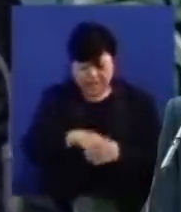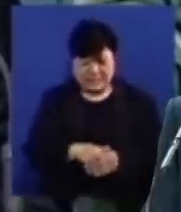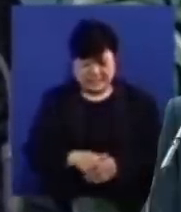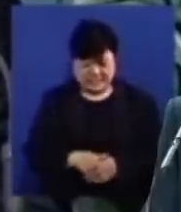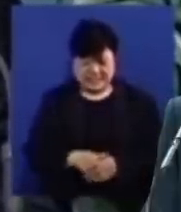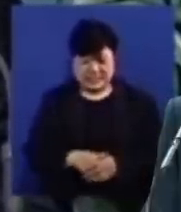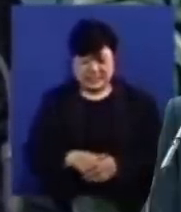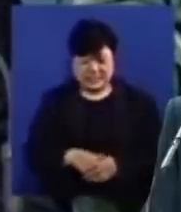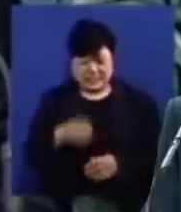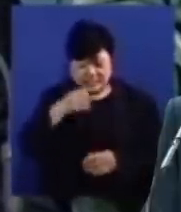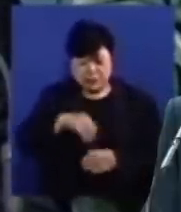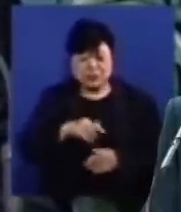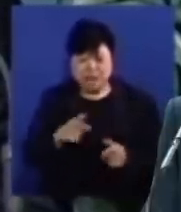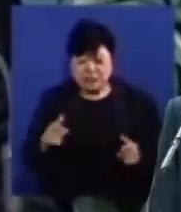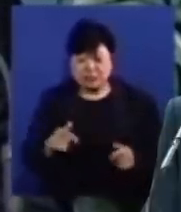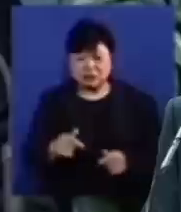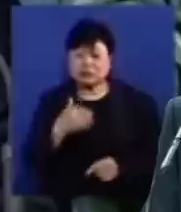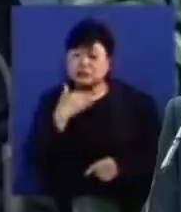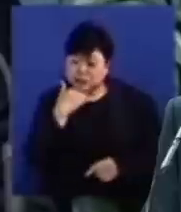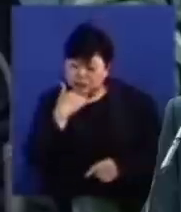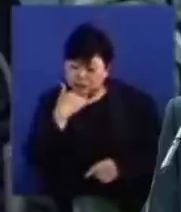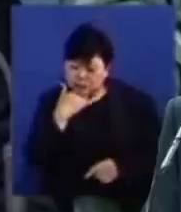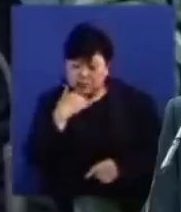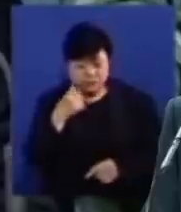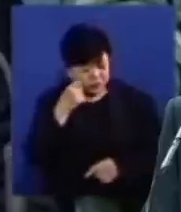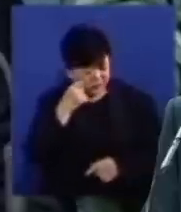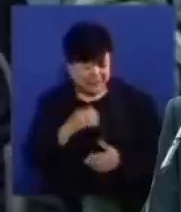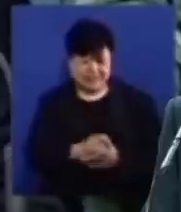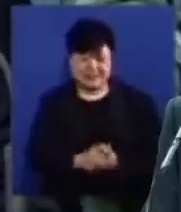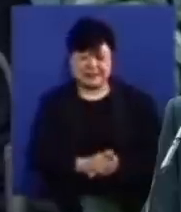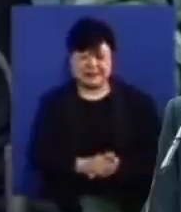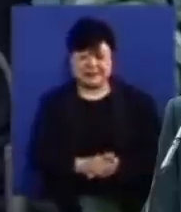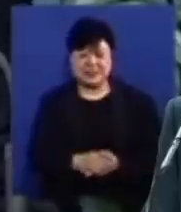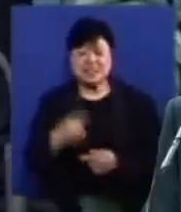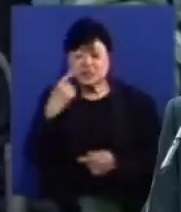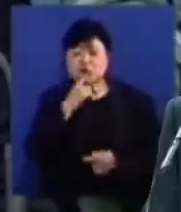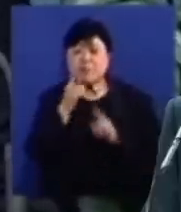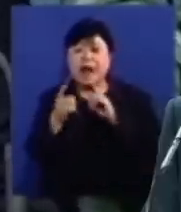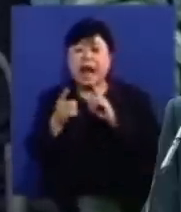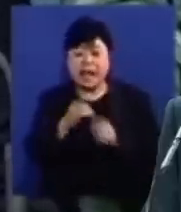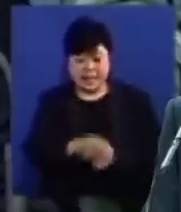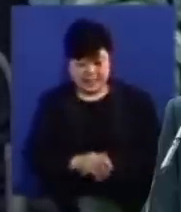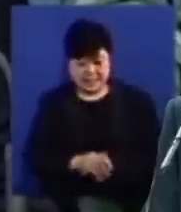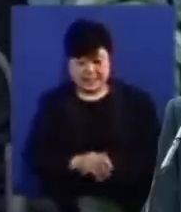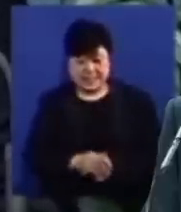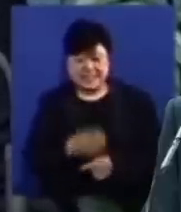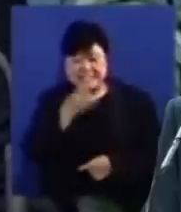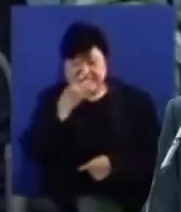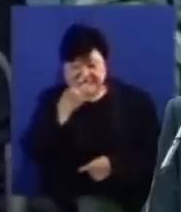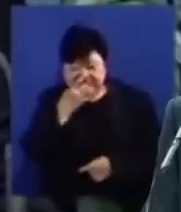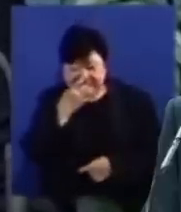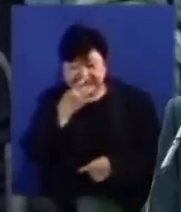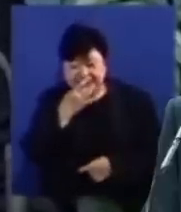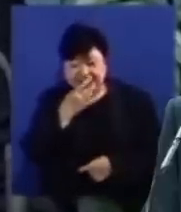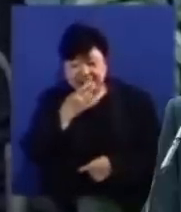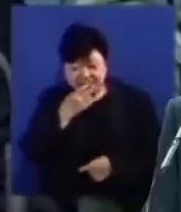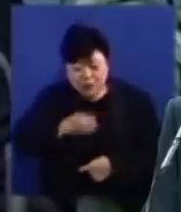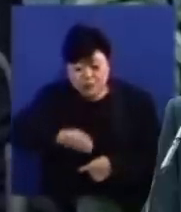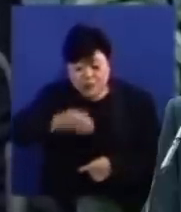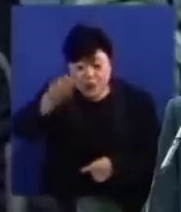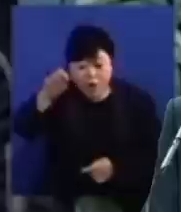다음에 좋은 농사를 짓지 못하잖아요. 입술의 말은 여러분 씨앗에 씨를